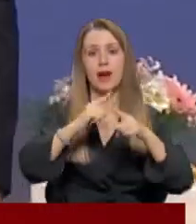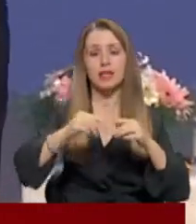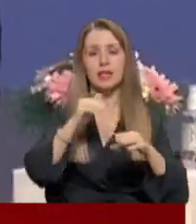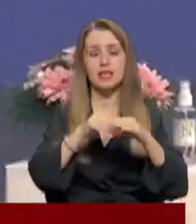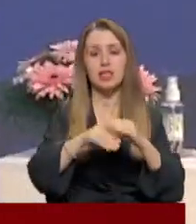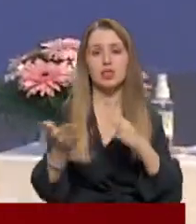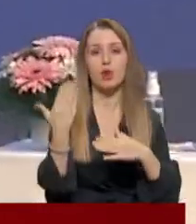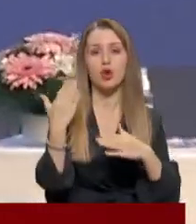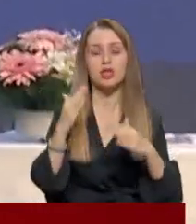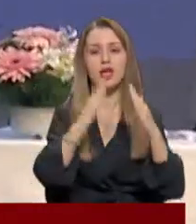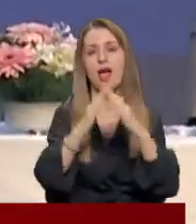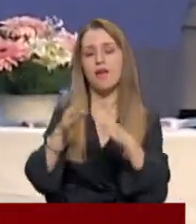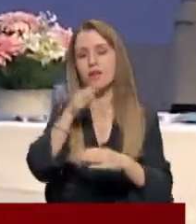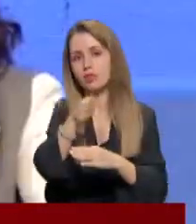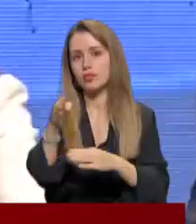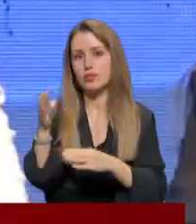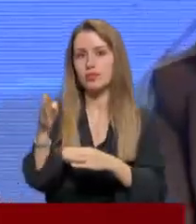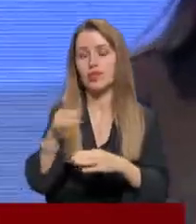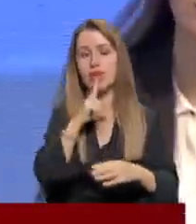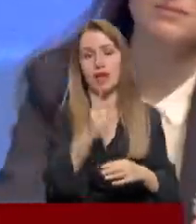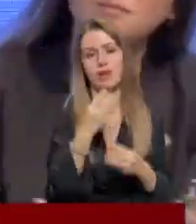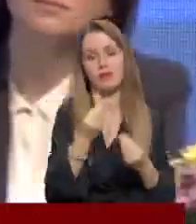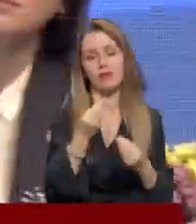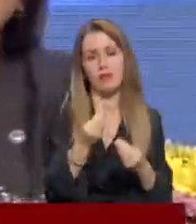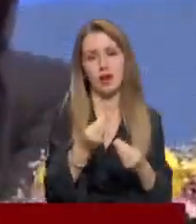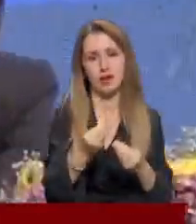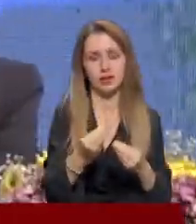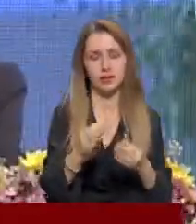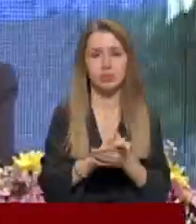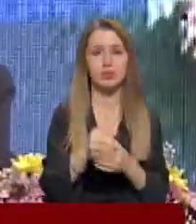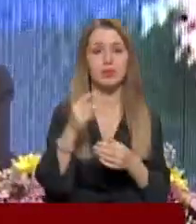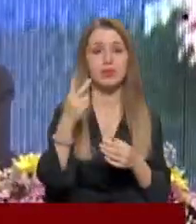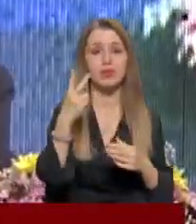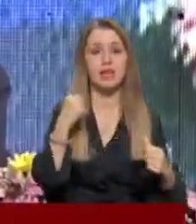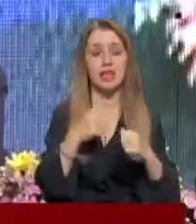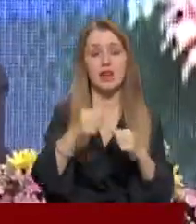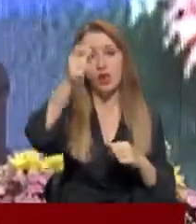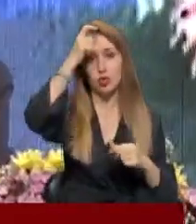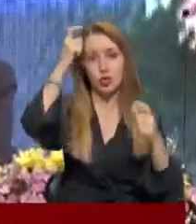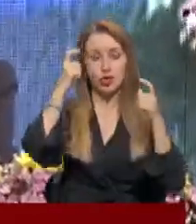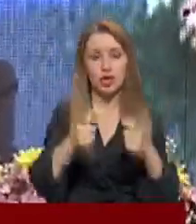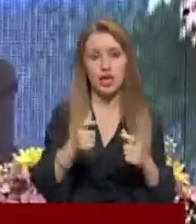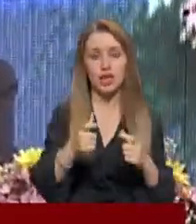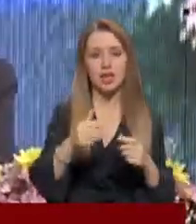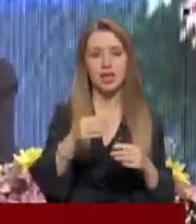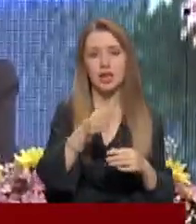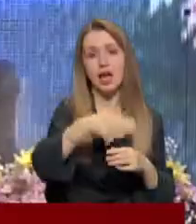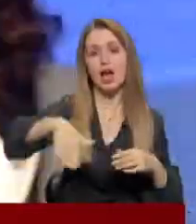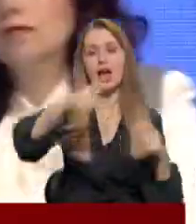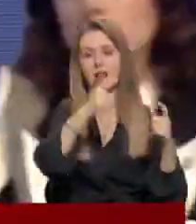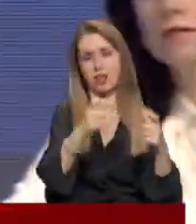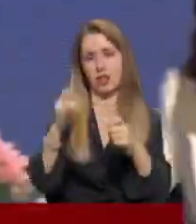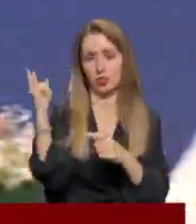seçim öncesi ev ev, kapı kapı dolaşın talimatı vererek ayrıldı İYİ Parti lideri. İki defa Türkiye'yi ilçe ilçe, il il